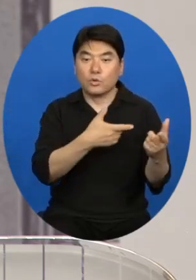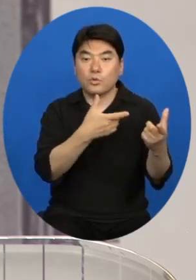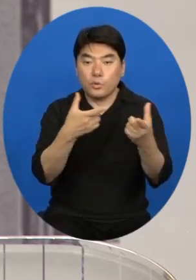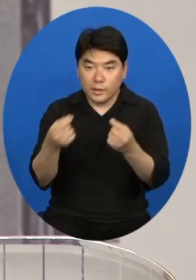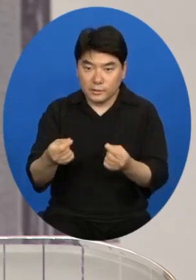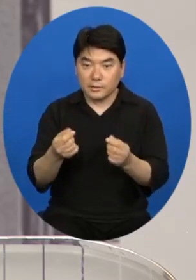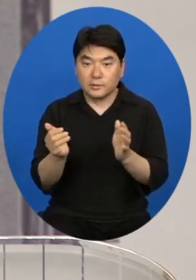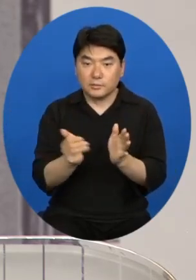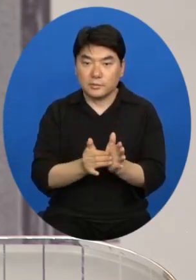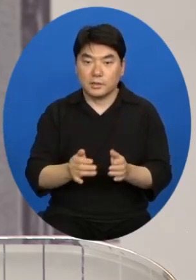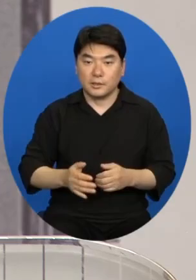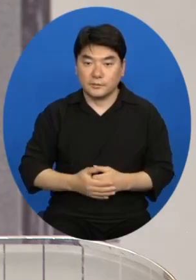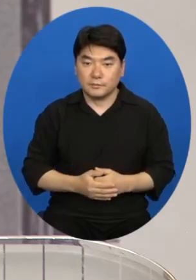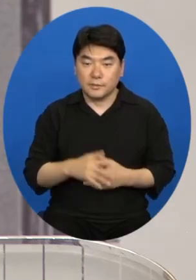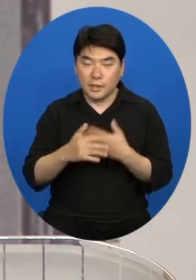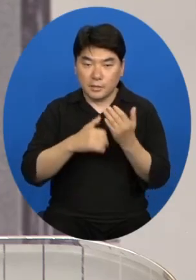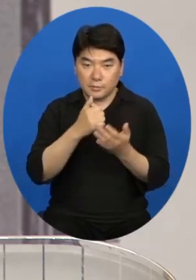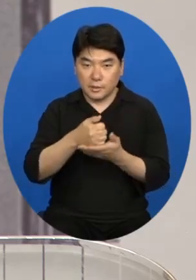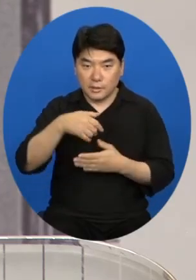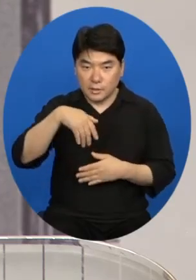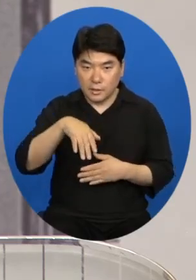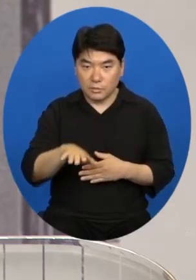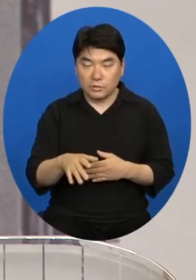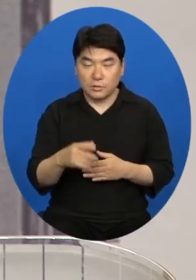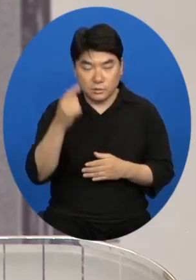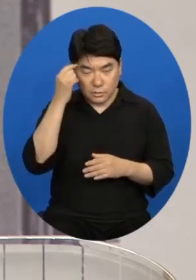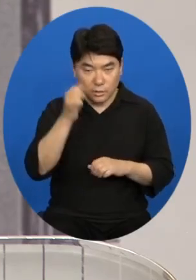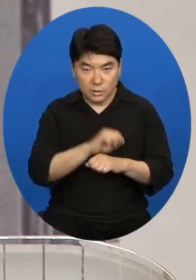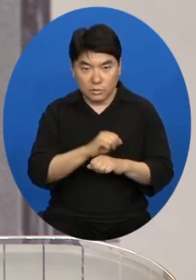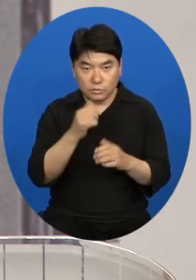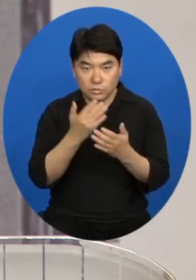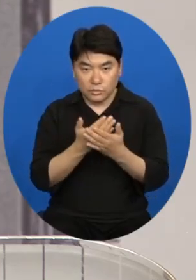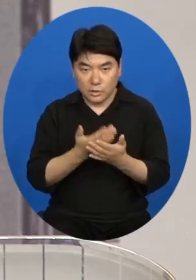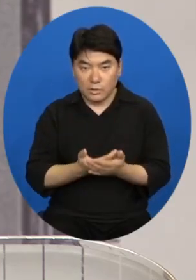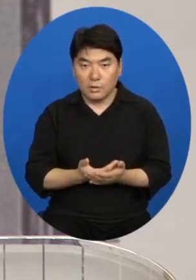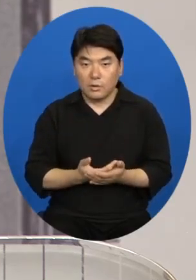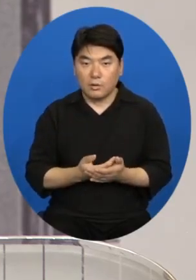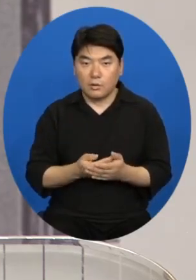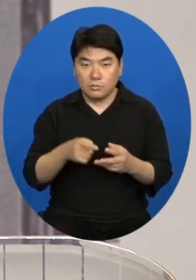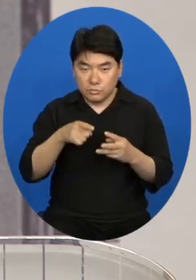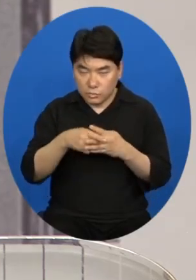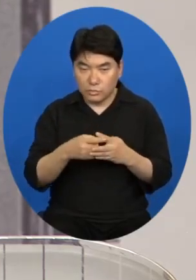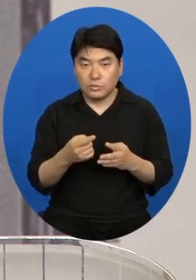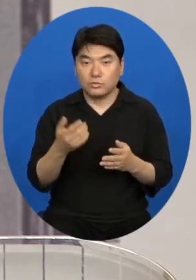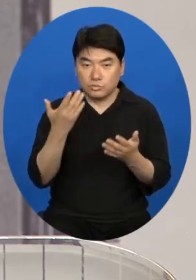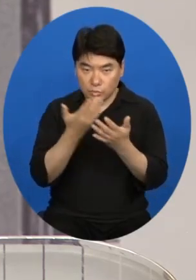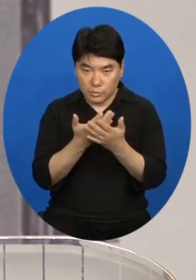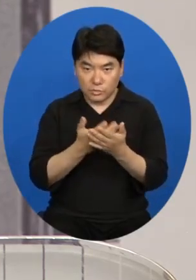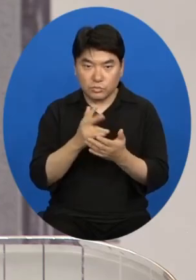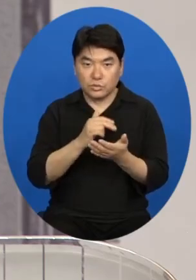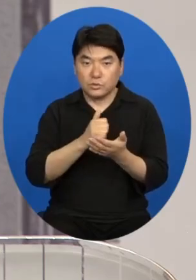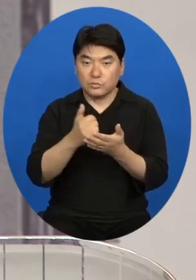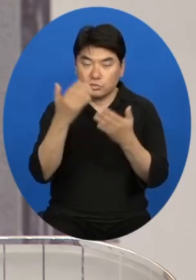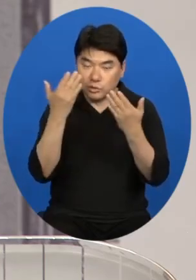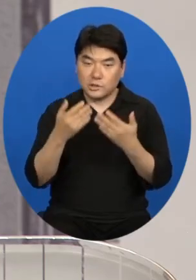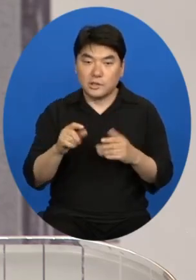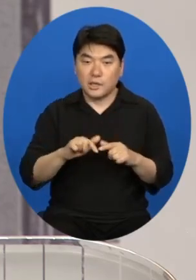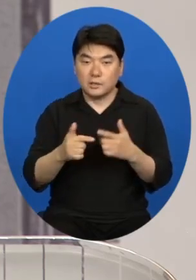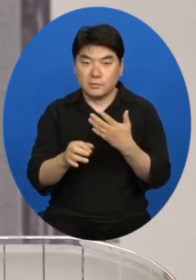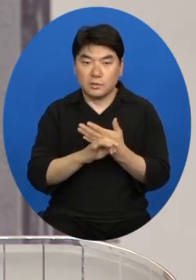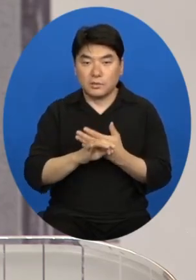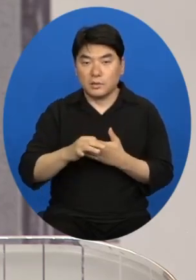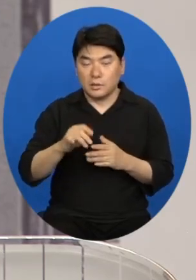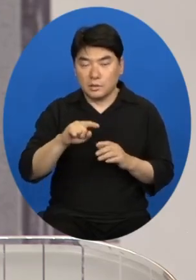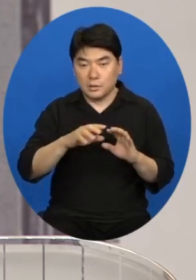그러했거든요. 하나님께 나아가면서 하나님 지혜를 주십시오. 총명을 주십시오. 주님이 부어주지 않으면 저는 이 땅에서 살아갈